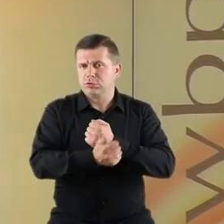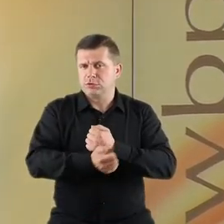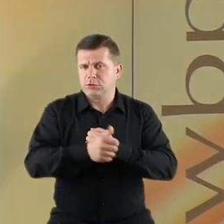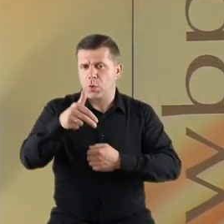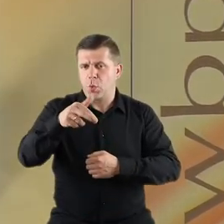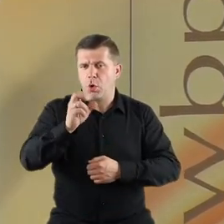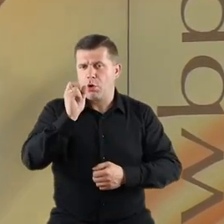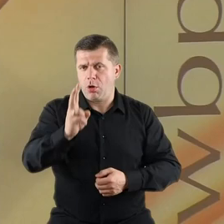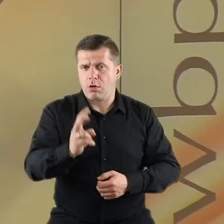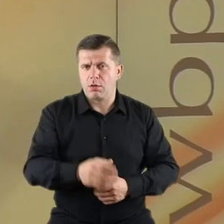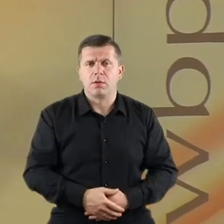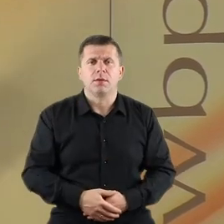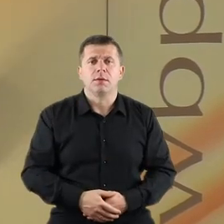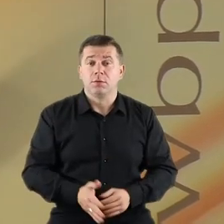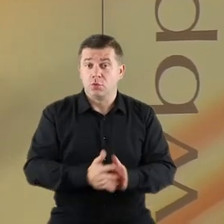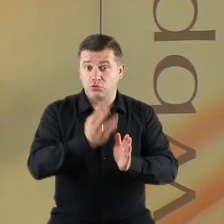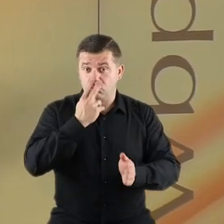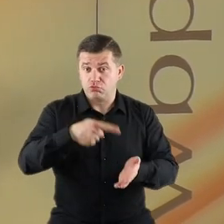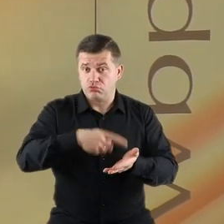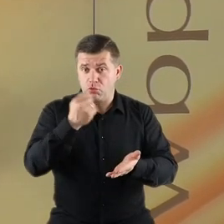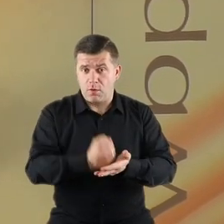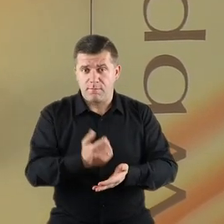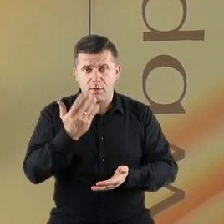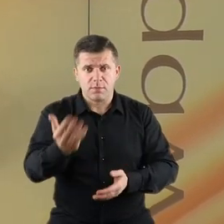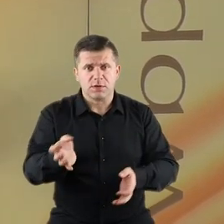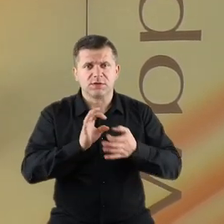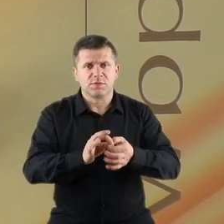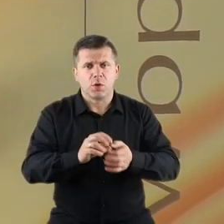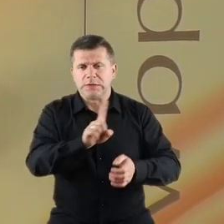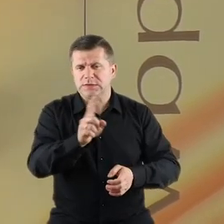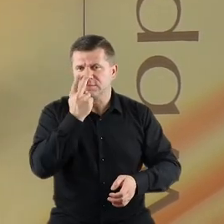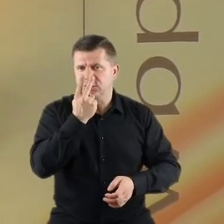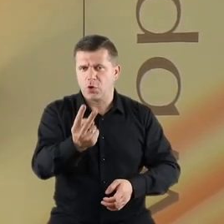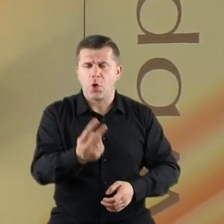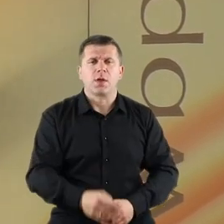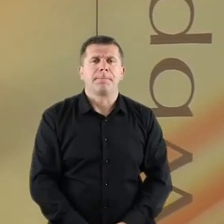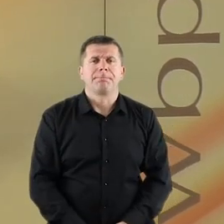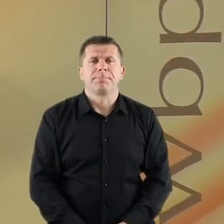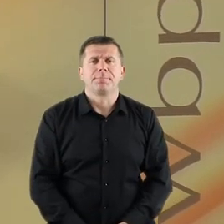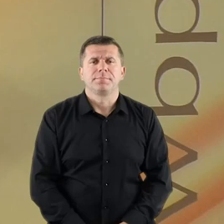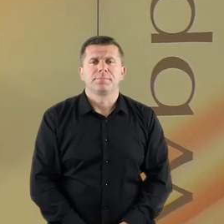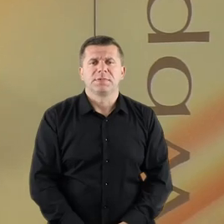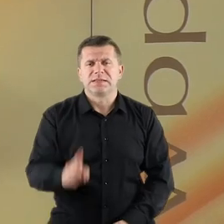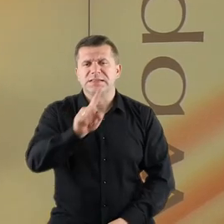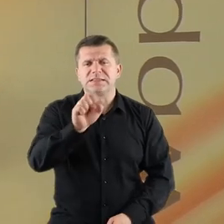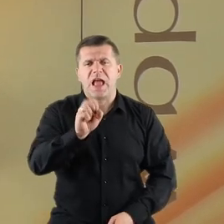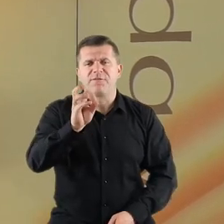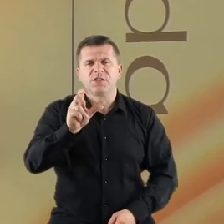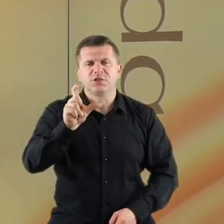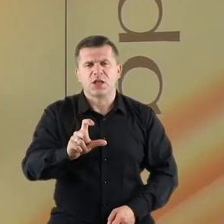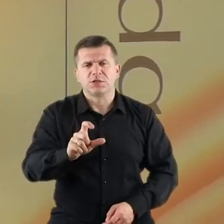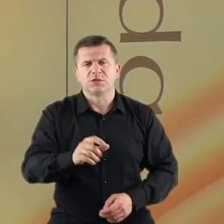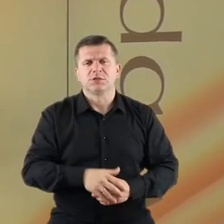najczęściej proszę popatrzeć znowu związek ze wzrokiem mamy zawiść zawistnych za widzieć